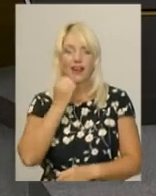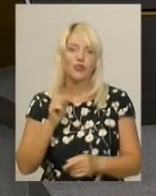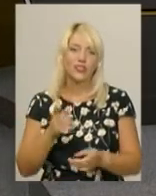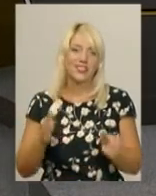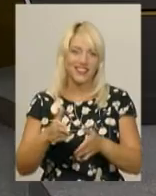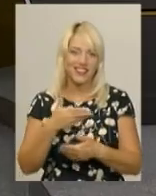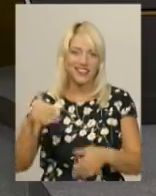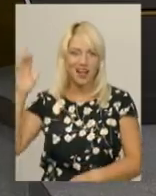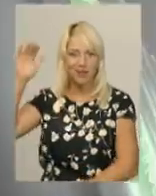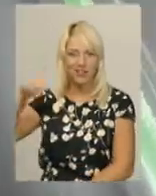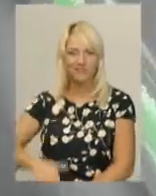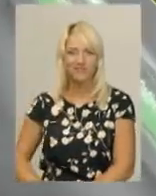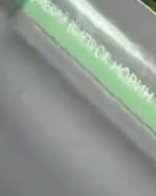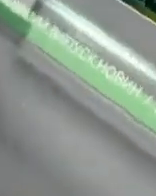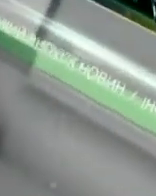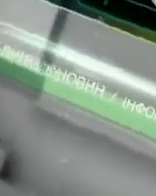залишаєтесь з нами.